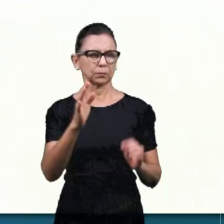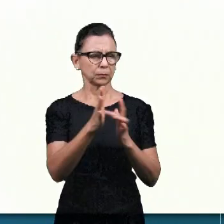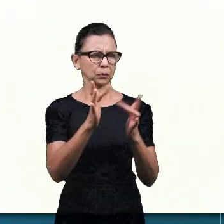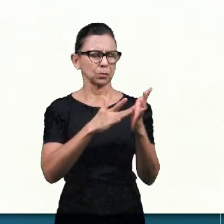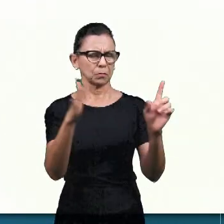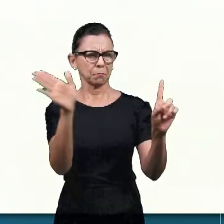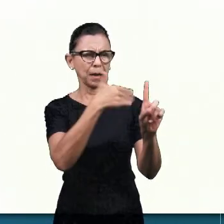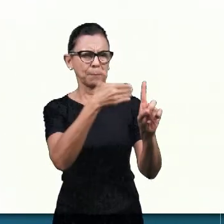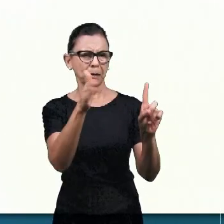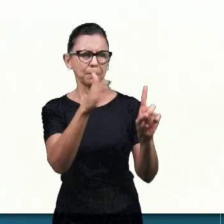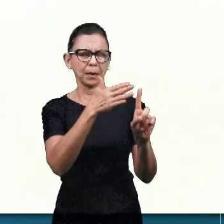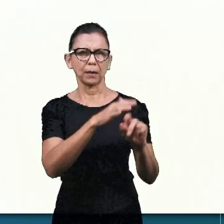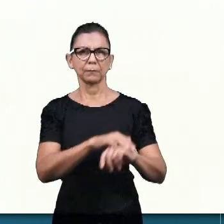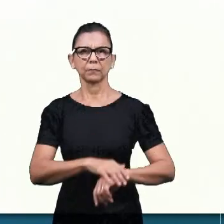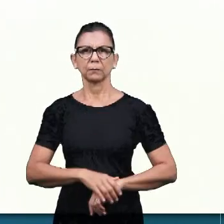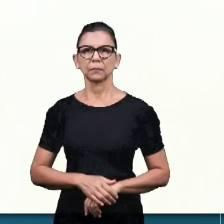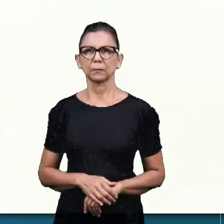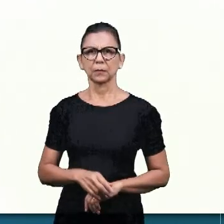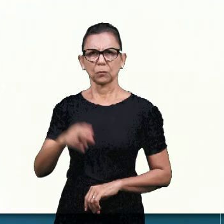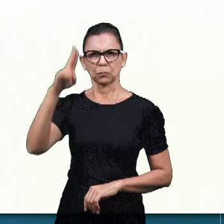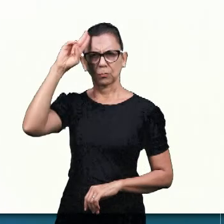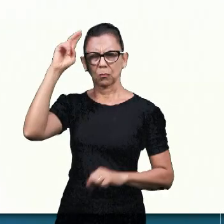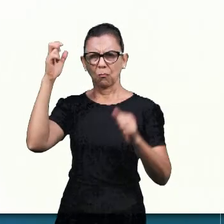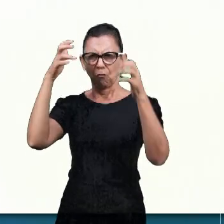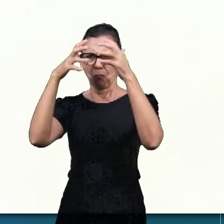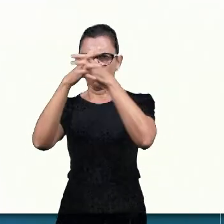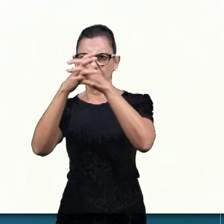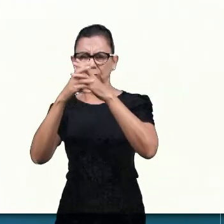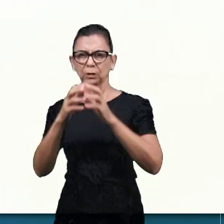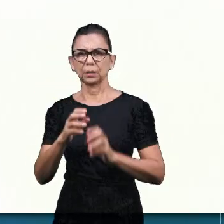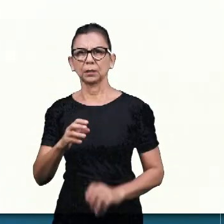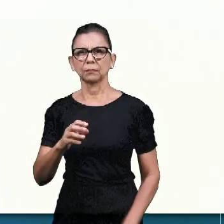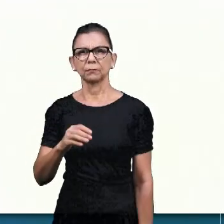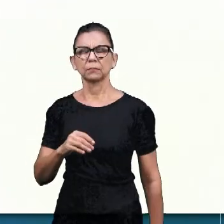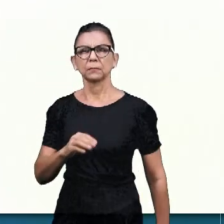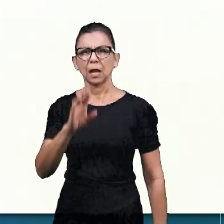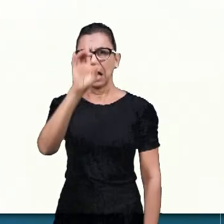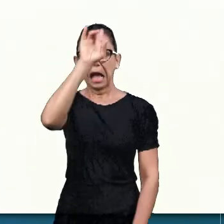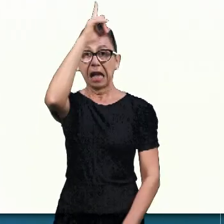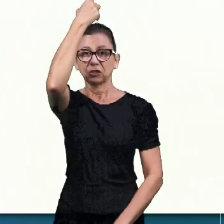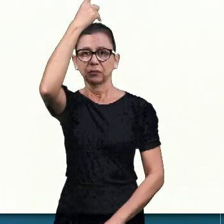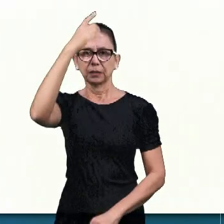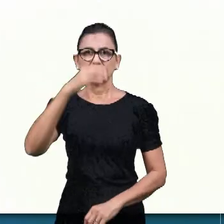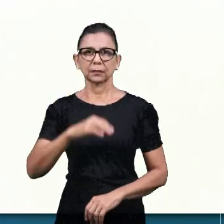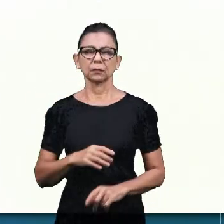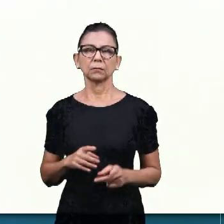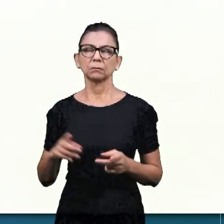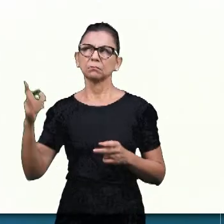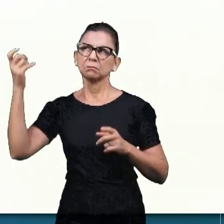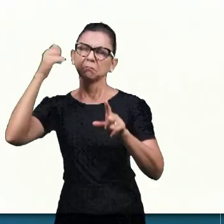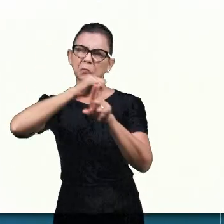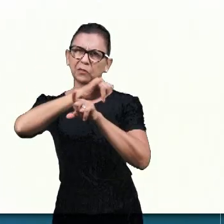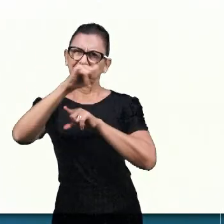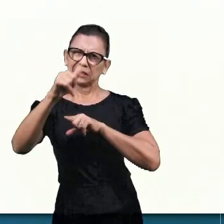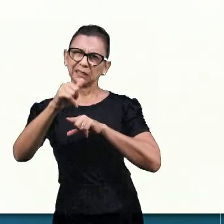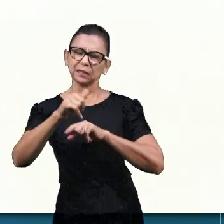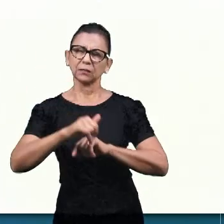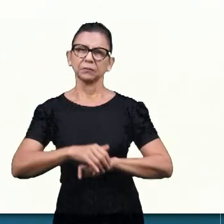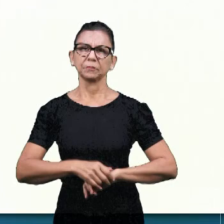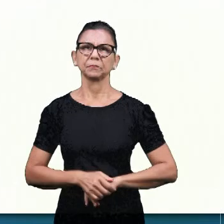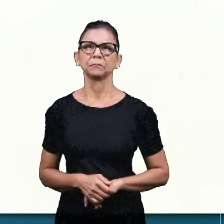ils confondaient divination avec prophétie, oui ou non? Justifiez cette réponse.